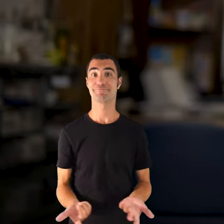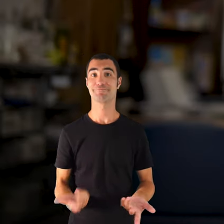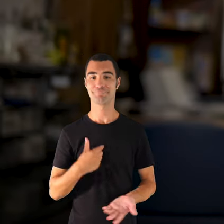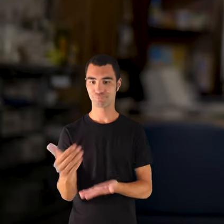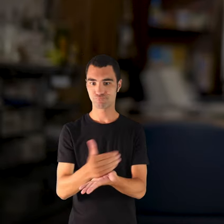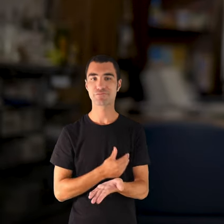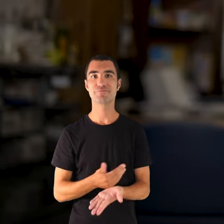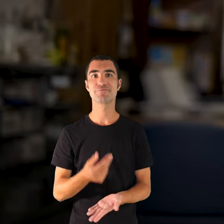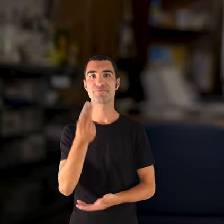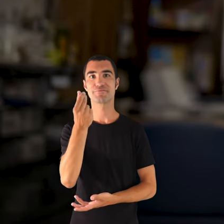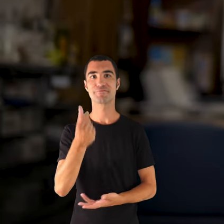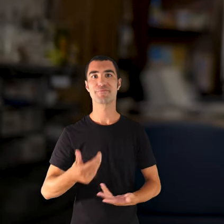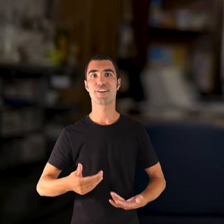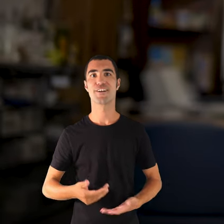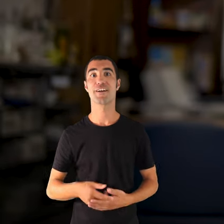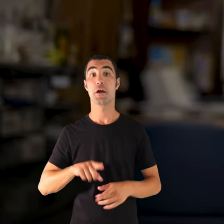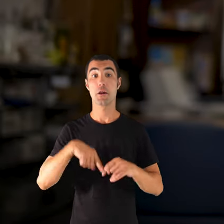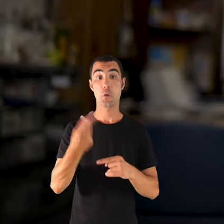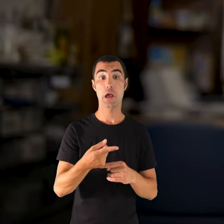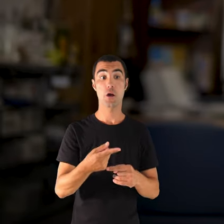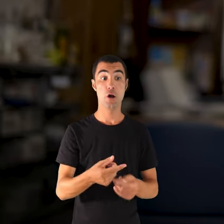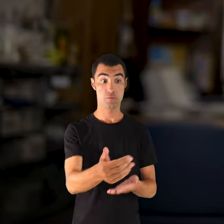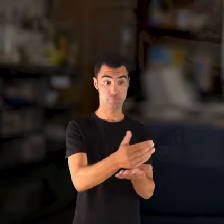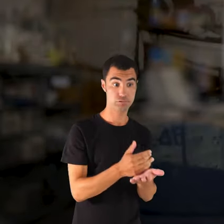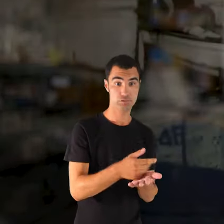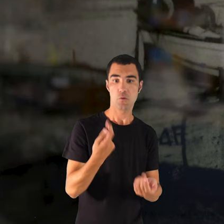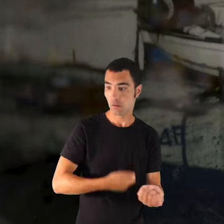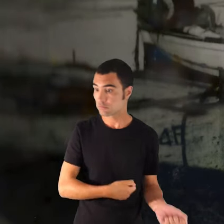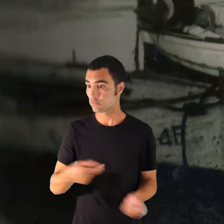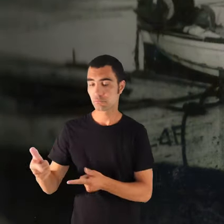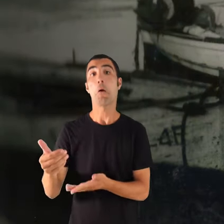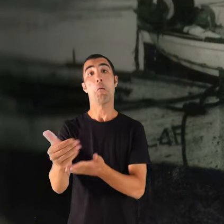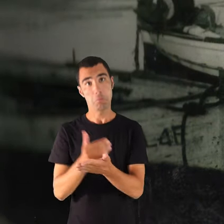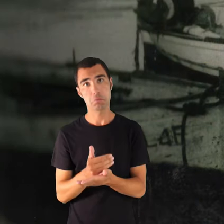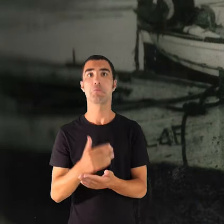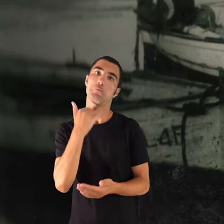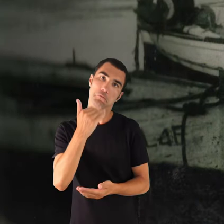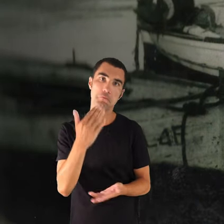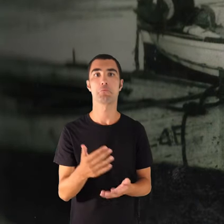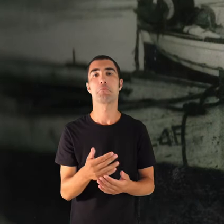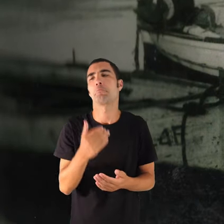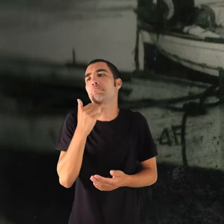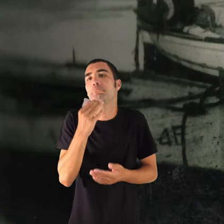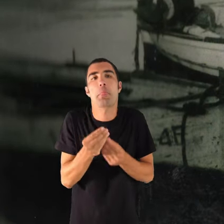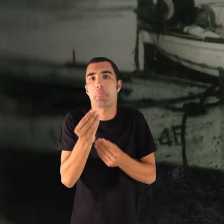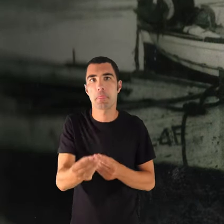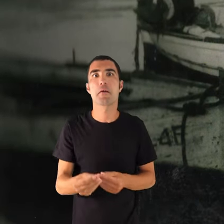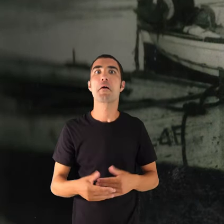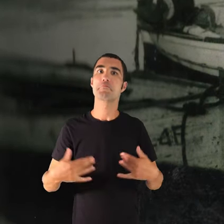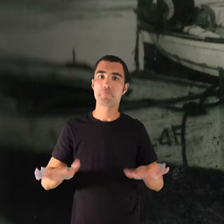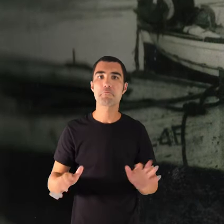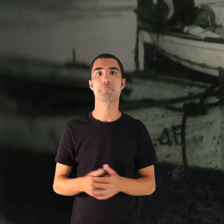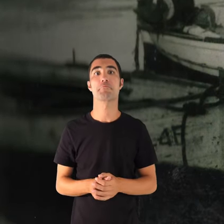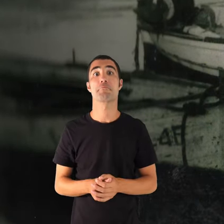per d'això, però després, quan ho havies de treure, també te pagaven qualque cosa, no tant, però te pagaven qualque cosa. I així,